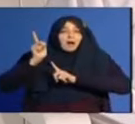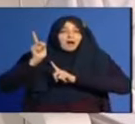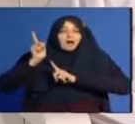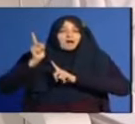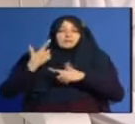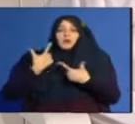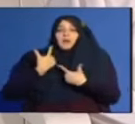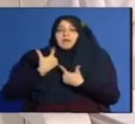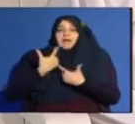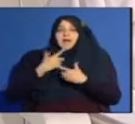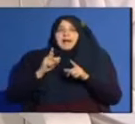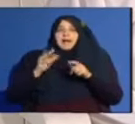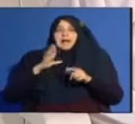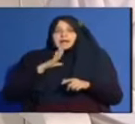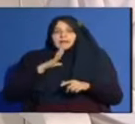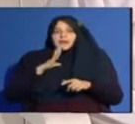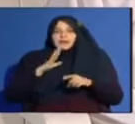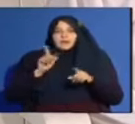يعني اليقظة